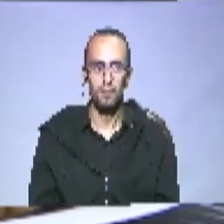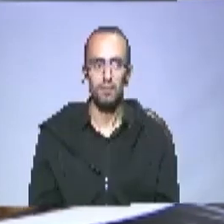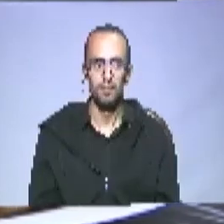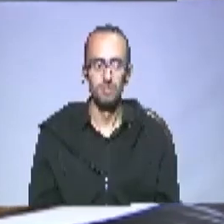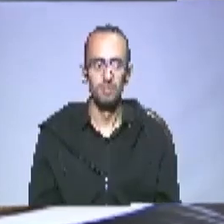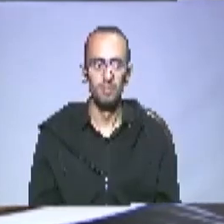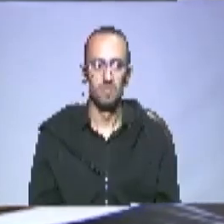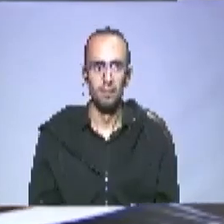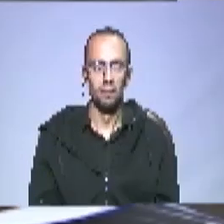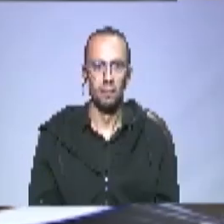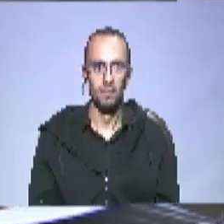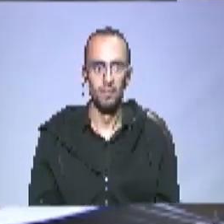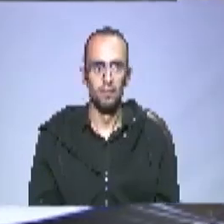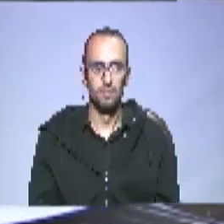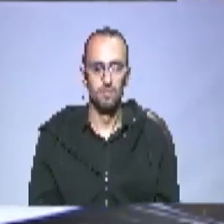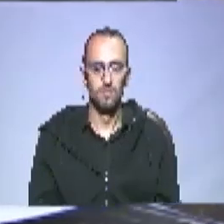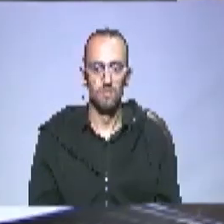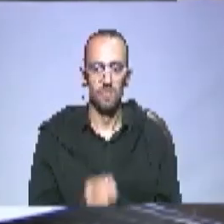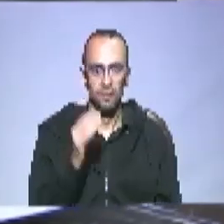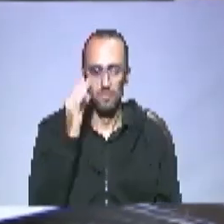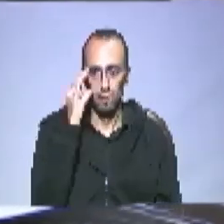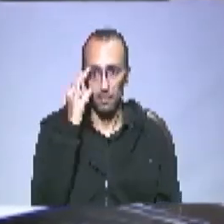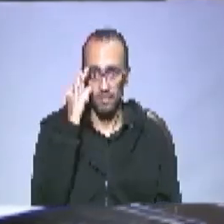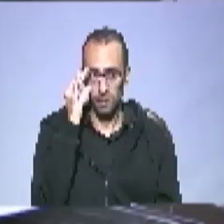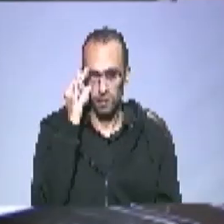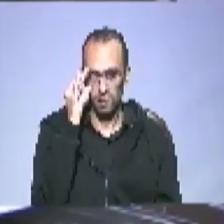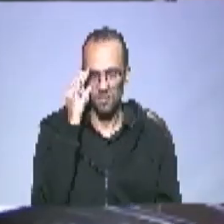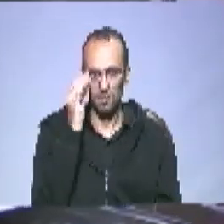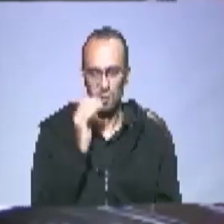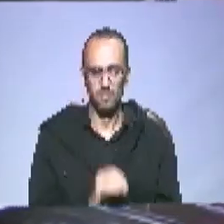حمصنا عيش للملوخيه يا جماعه. الطبق ده كده